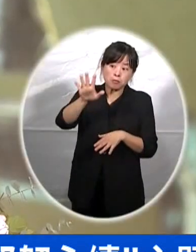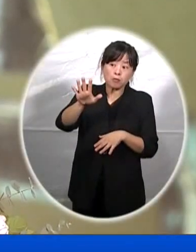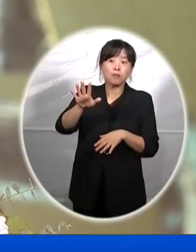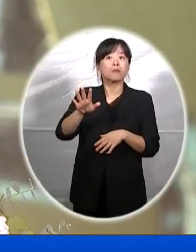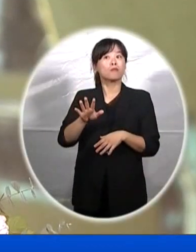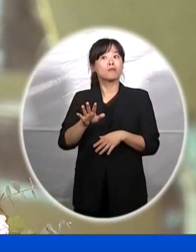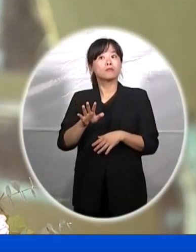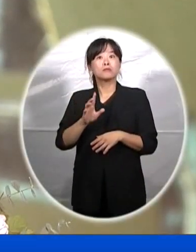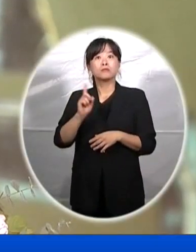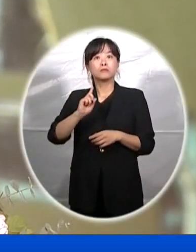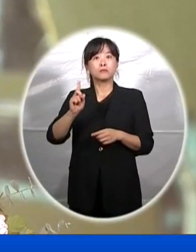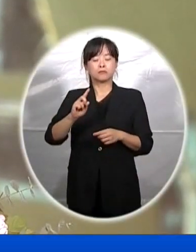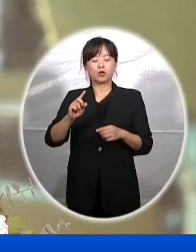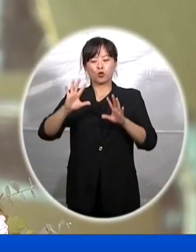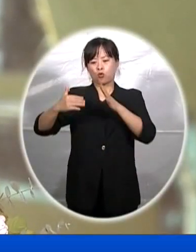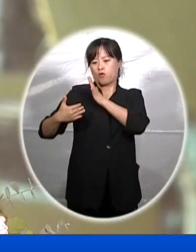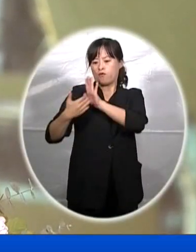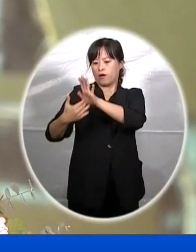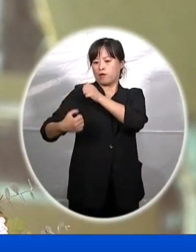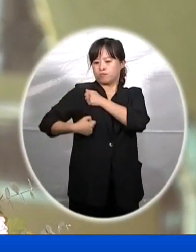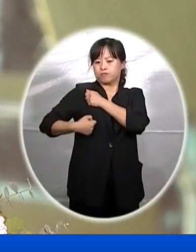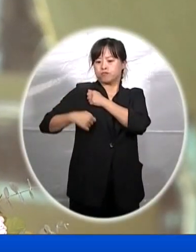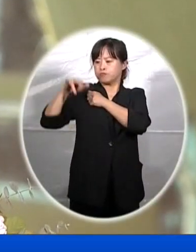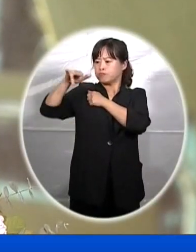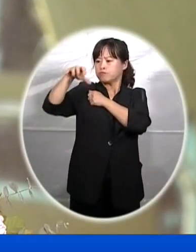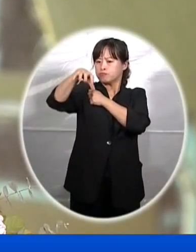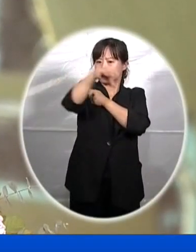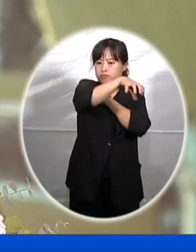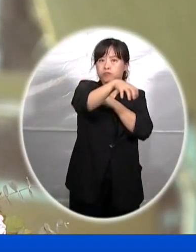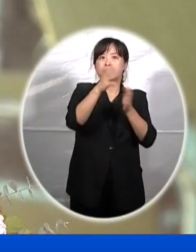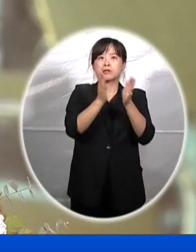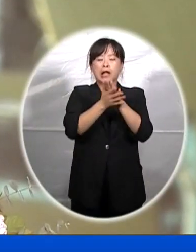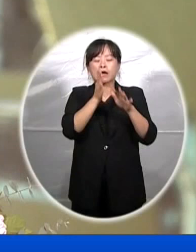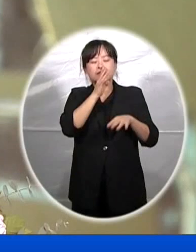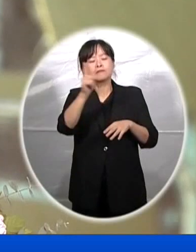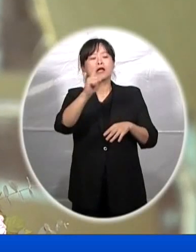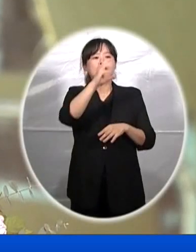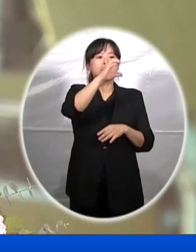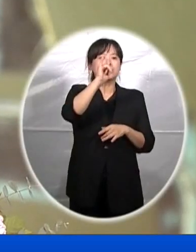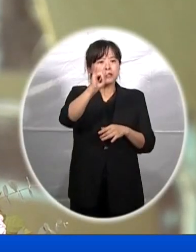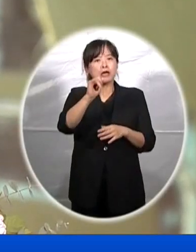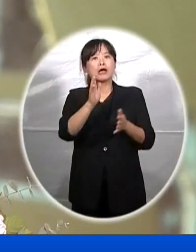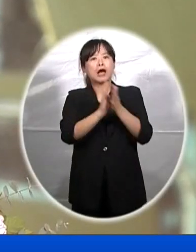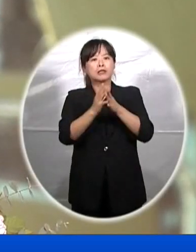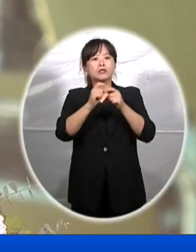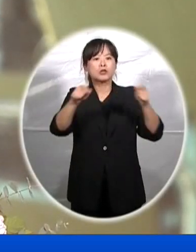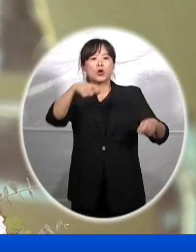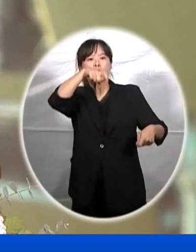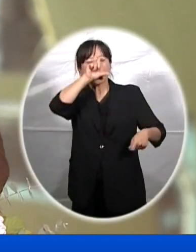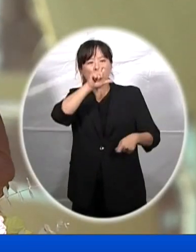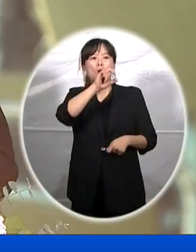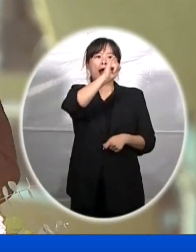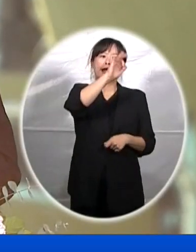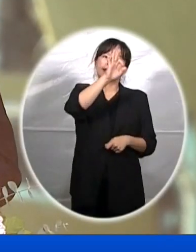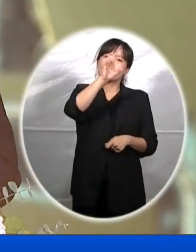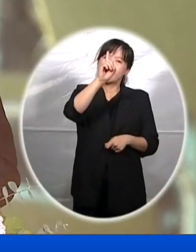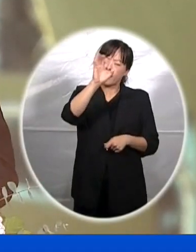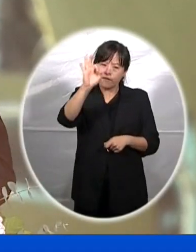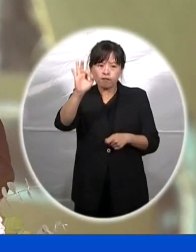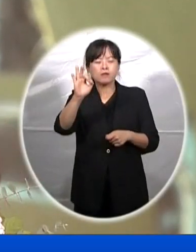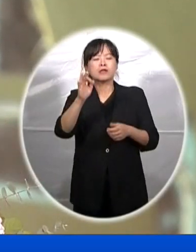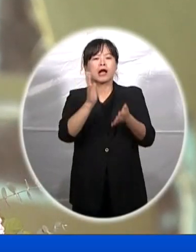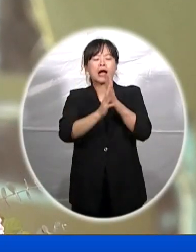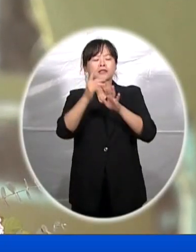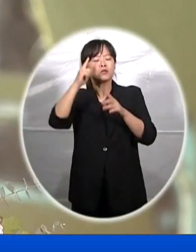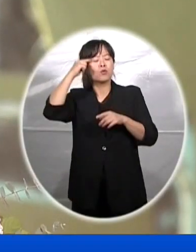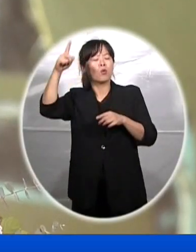管是 国防部的军备展示，不管是 C-13 洞，不管是永鹰，不管是 IDF 幻象，以